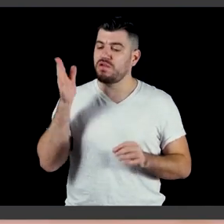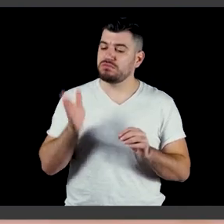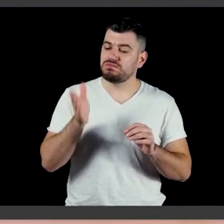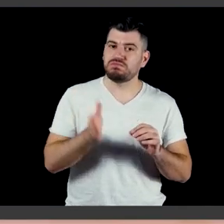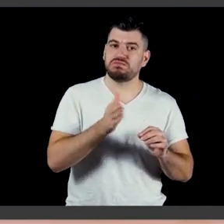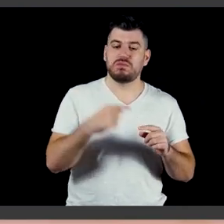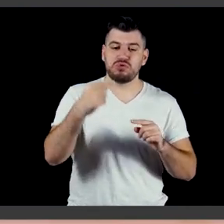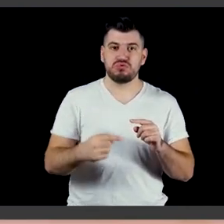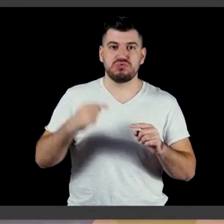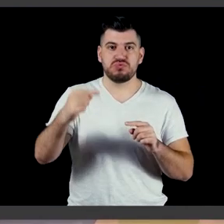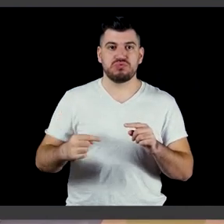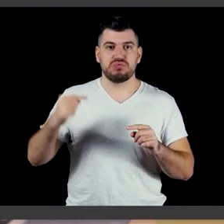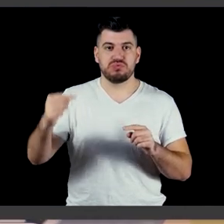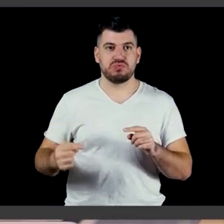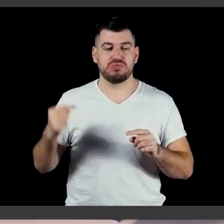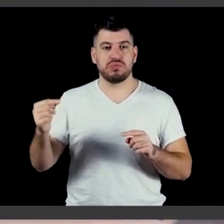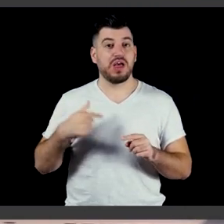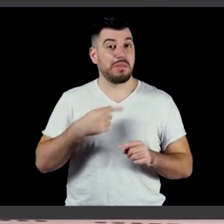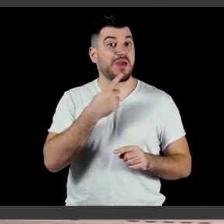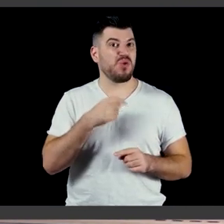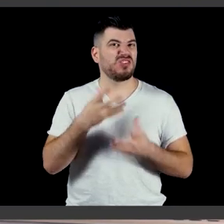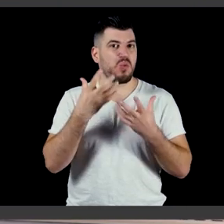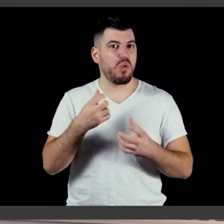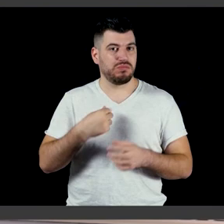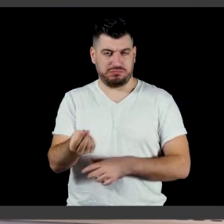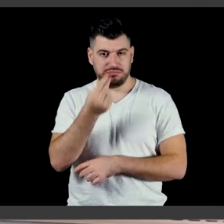φετούλες. Με το κολοκύθι μου αρέσει και ομό.